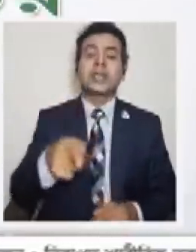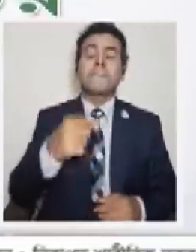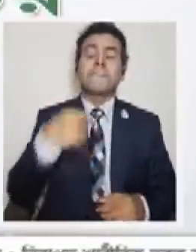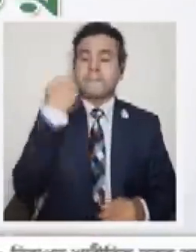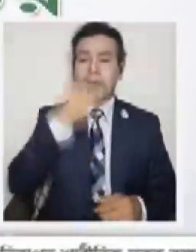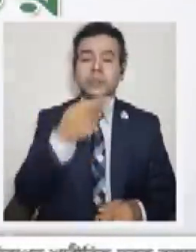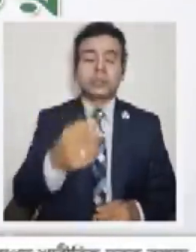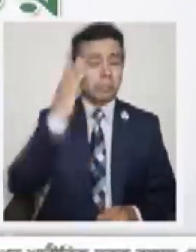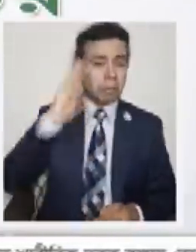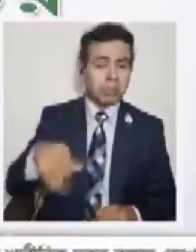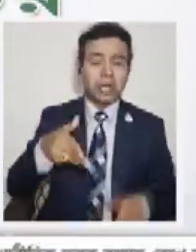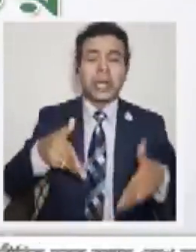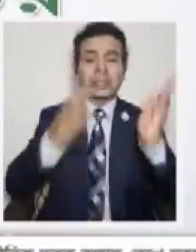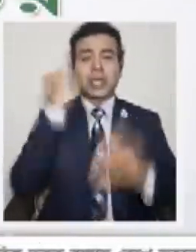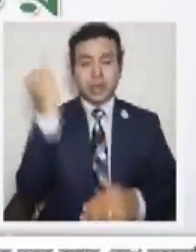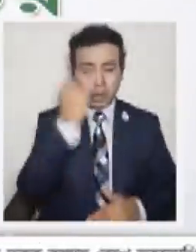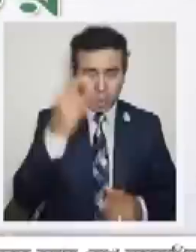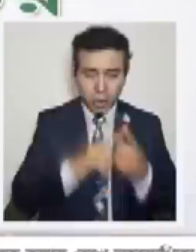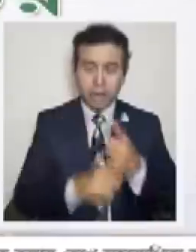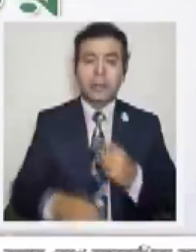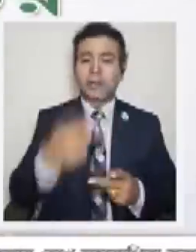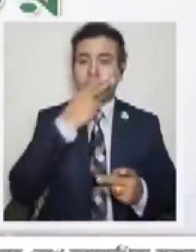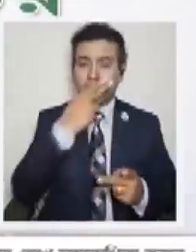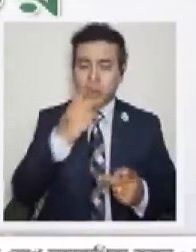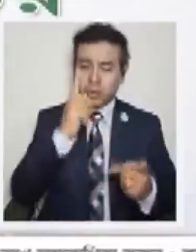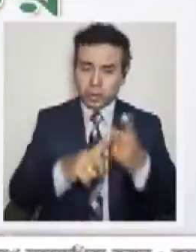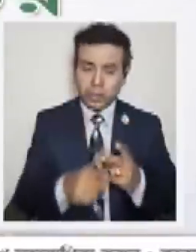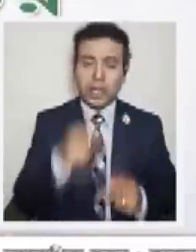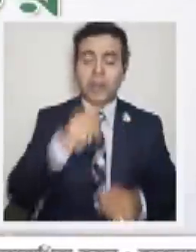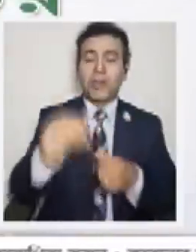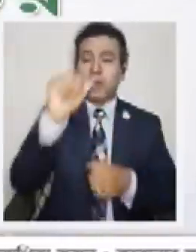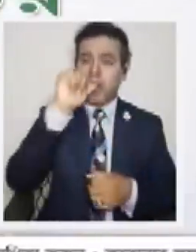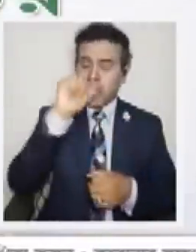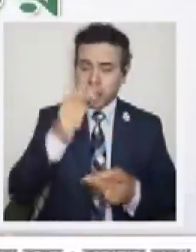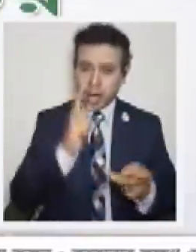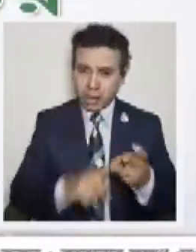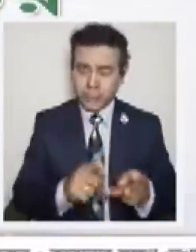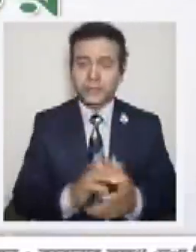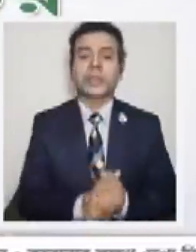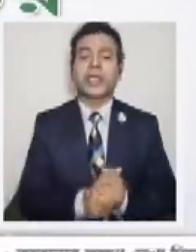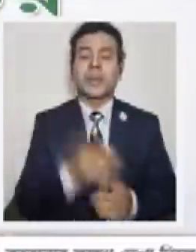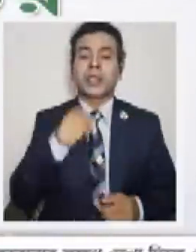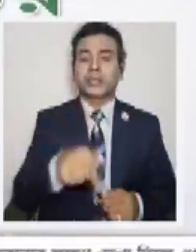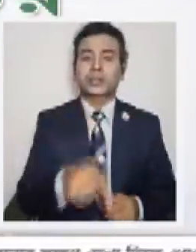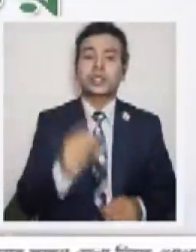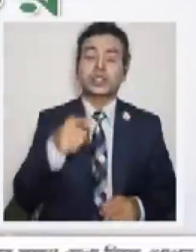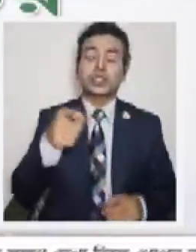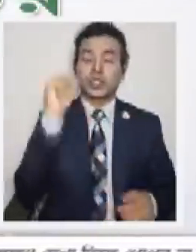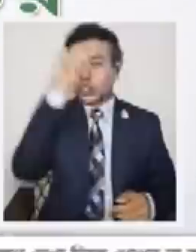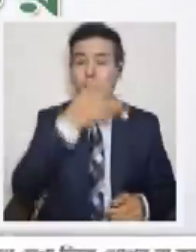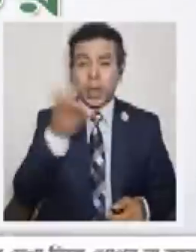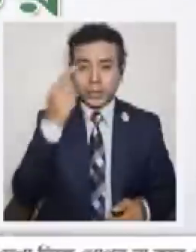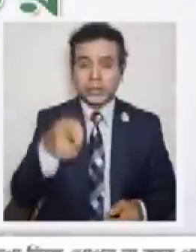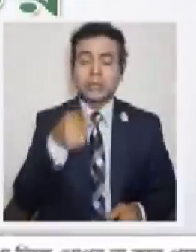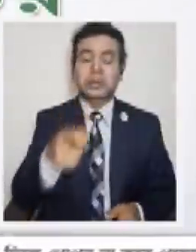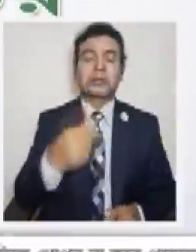তাছাড়াও পুরুষদের কিছু জীবনযাপন পদ্ধতি বা বিহেভিয়ারাল রিস্কও থাকে, যেমন তাদের স্মোকিং এবং অ্যালকোহল ইউজ